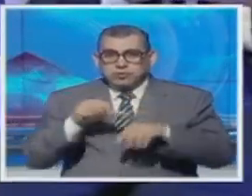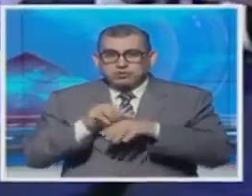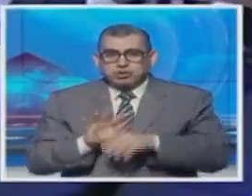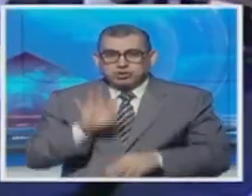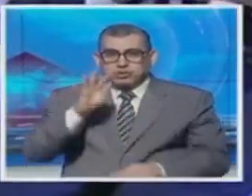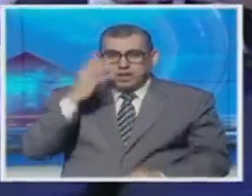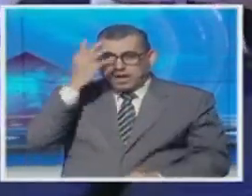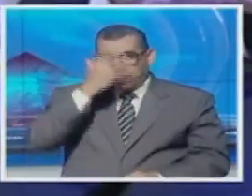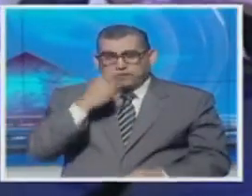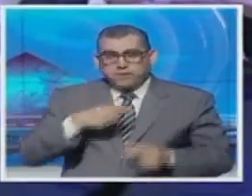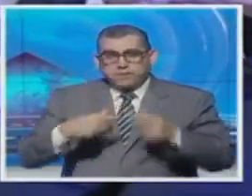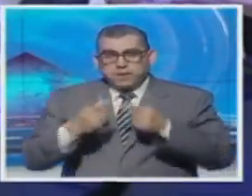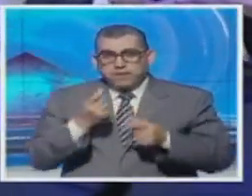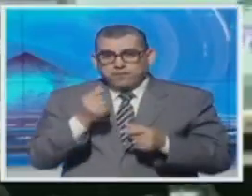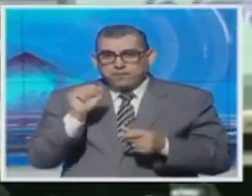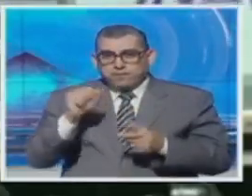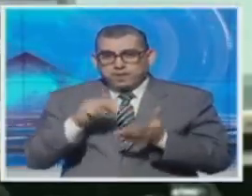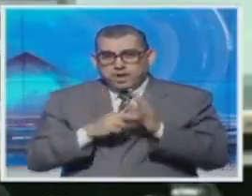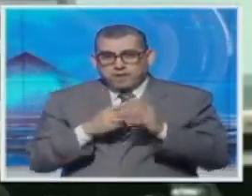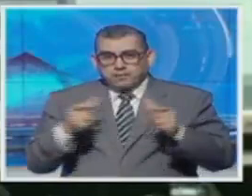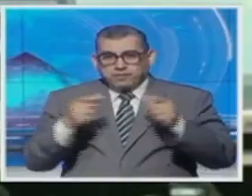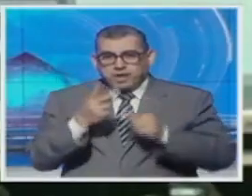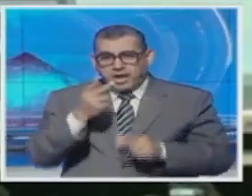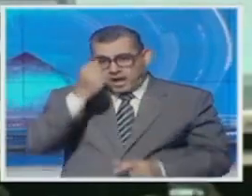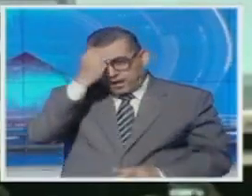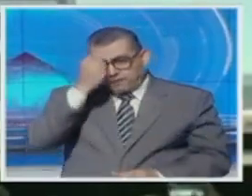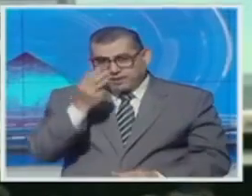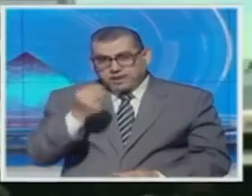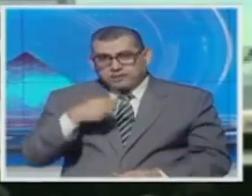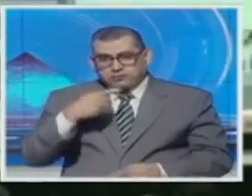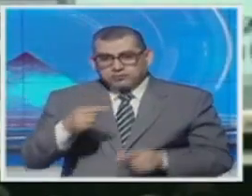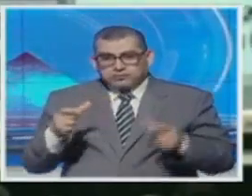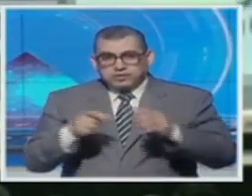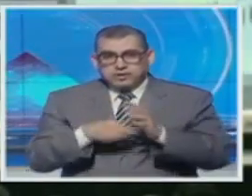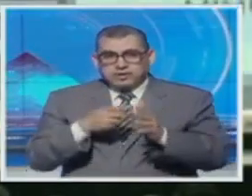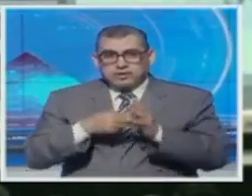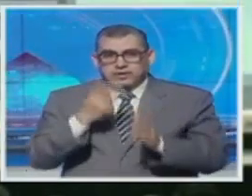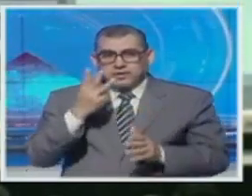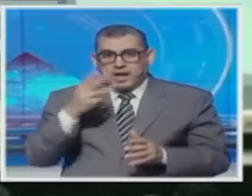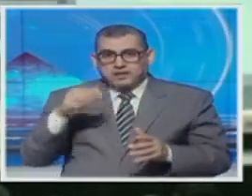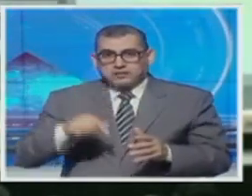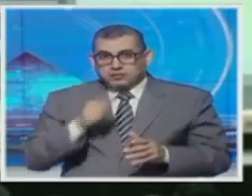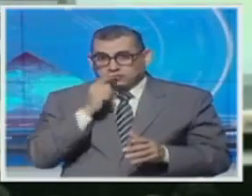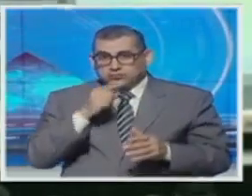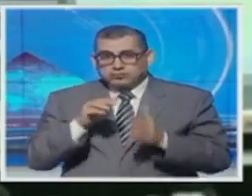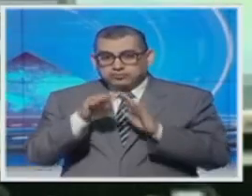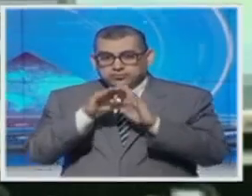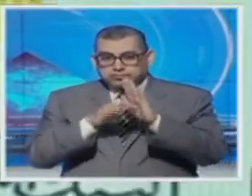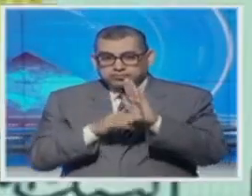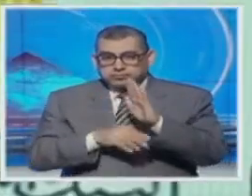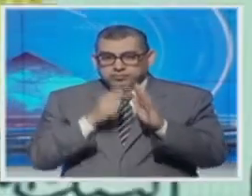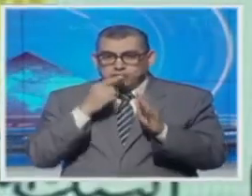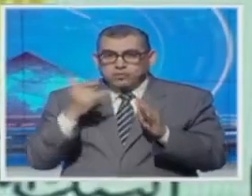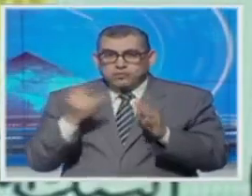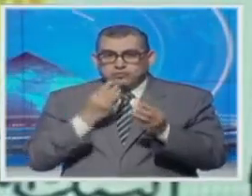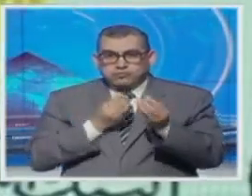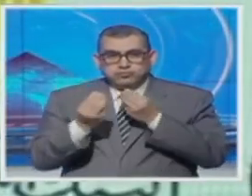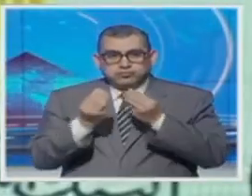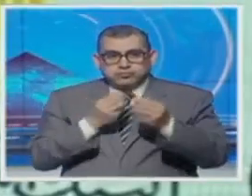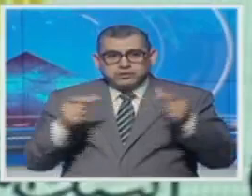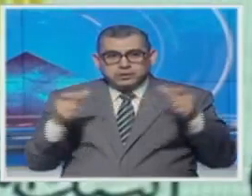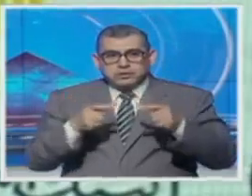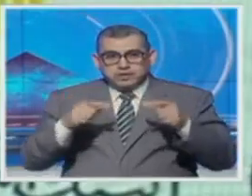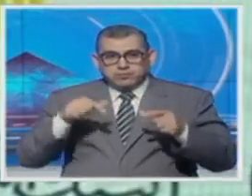إفريقيا للتكنولوجيا المالية 2030 في دورته الثالثة. وكانت أهم ما تم مناقشته خلال